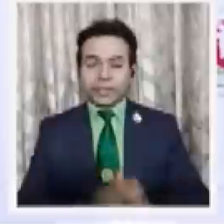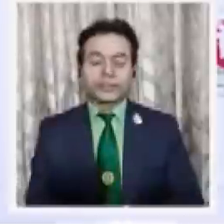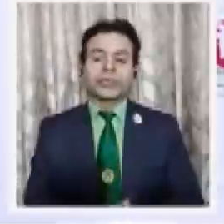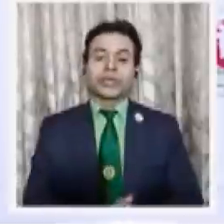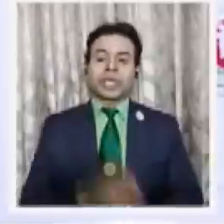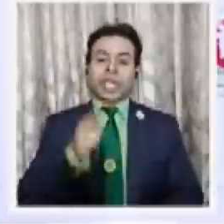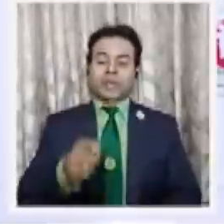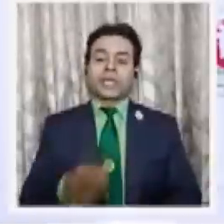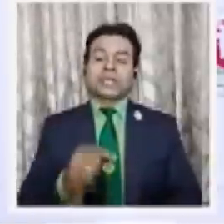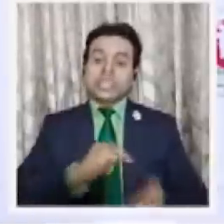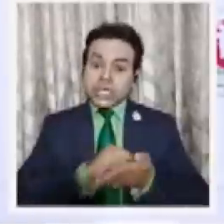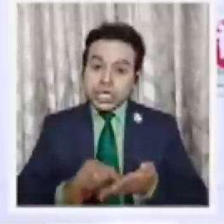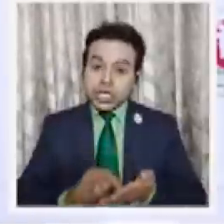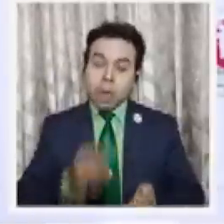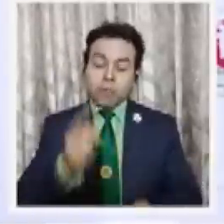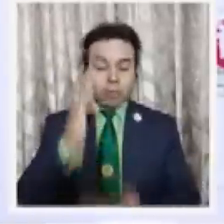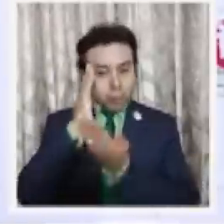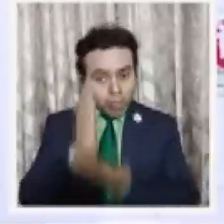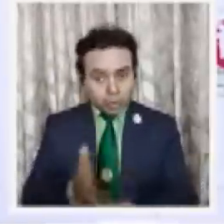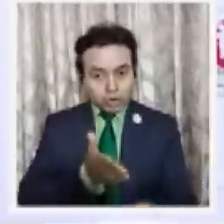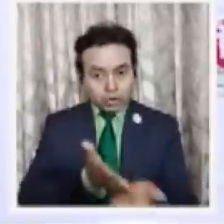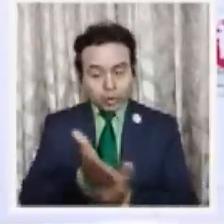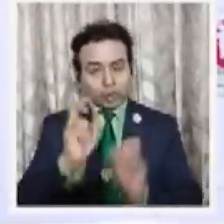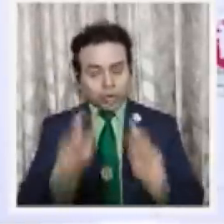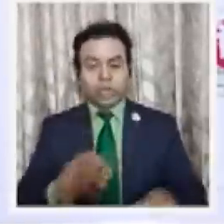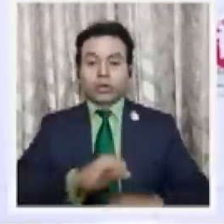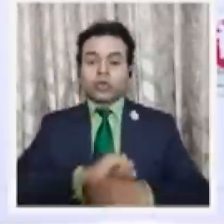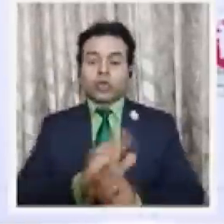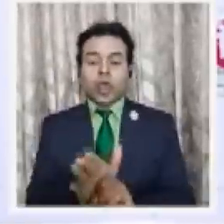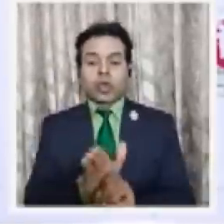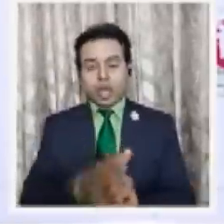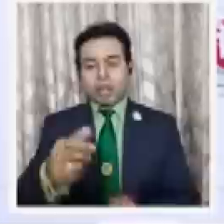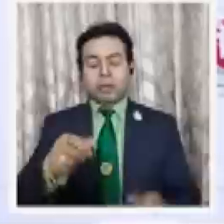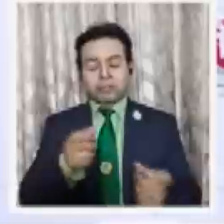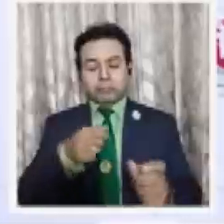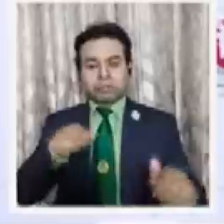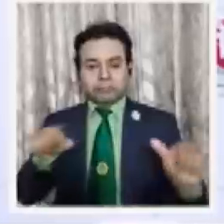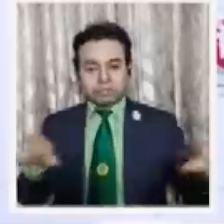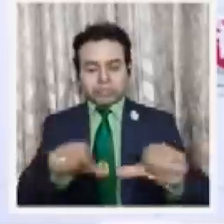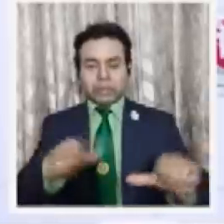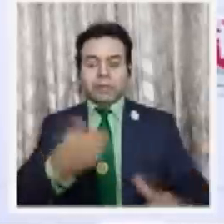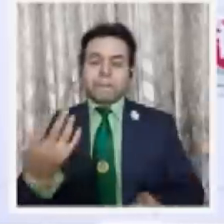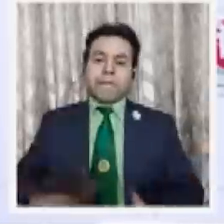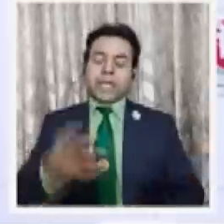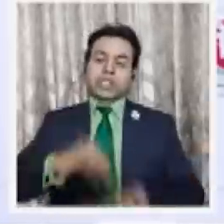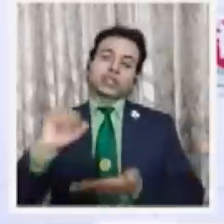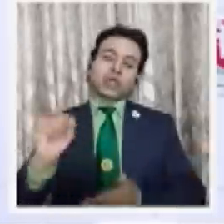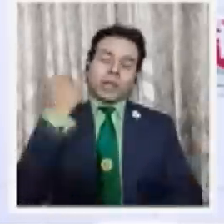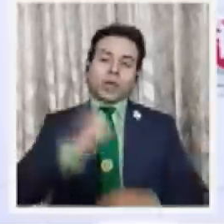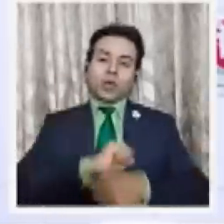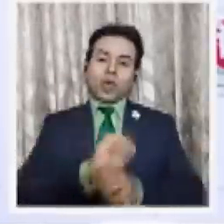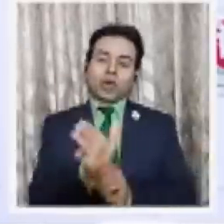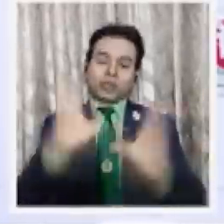পরিমাণে খাওয়া। আপনারা সবাই সুস্থ থাকবেন, ভালো থাকবেন এবং যার যেটা আমাদের করার আমরা যদি